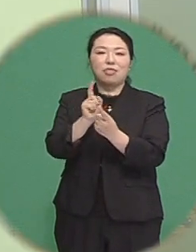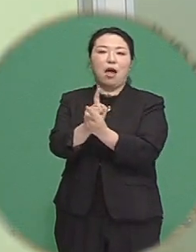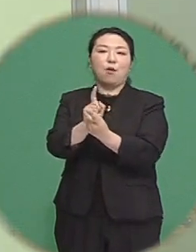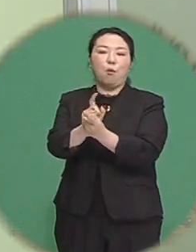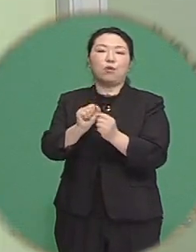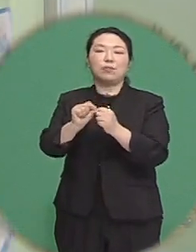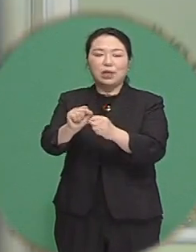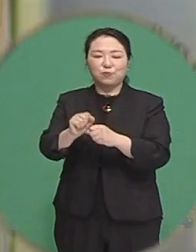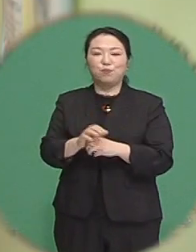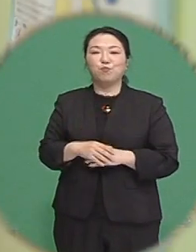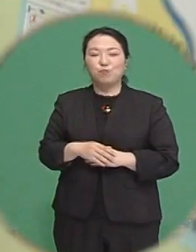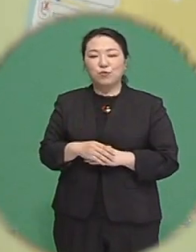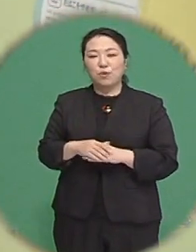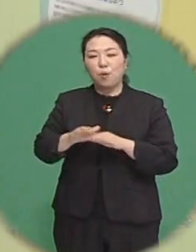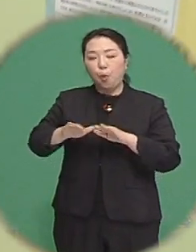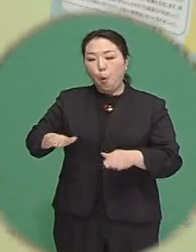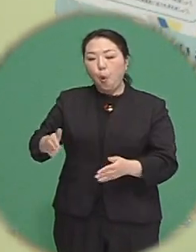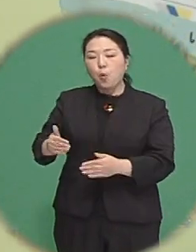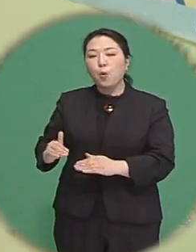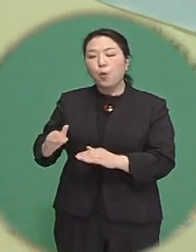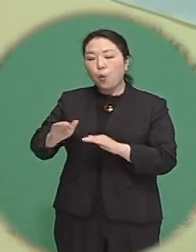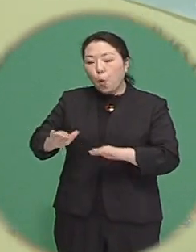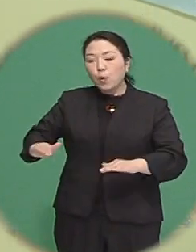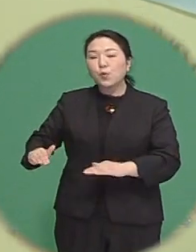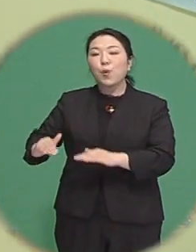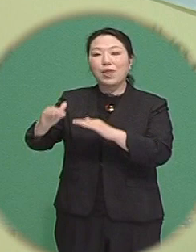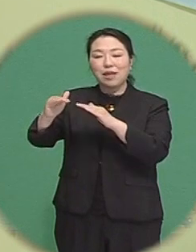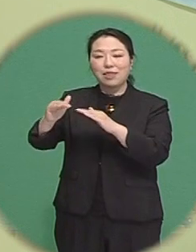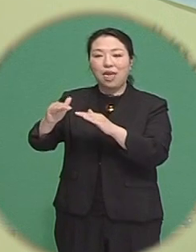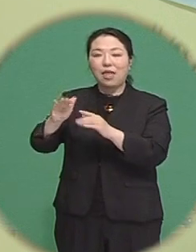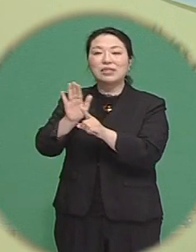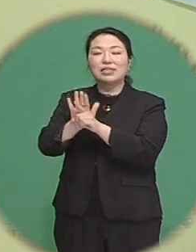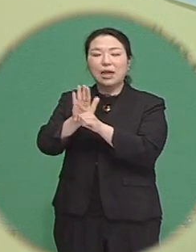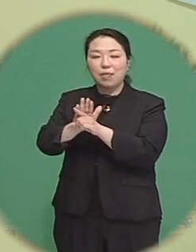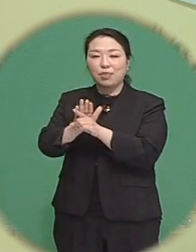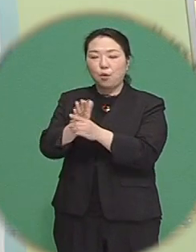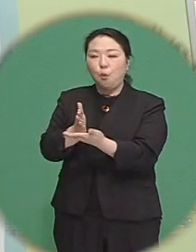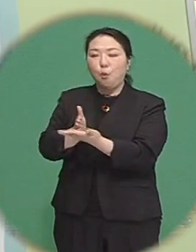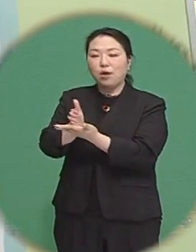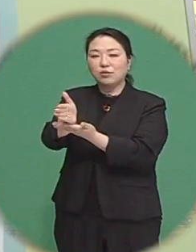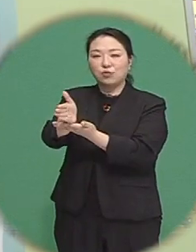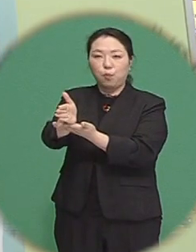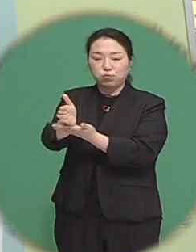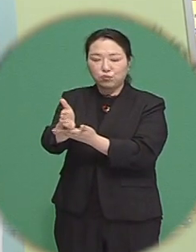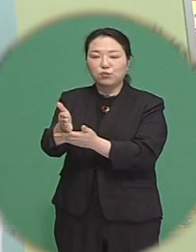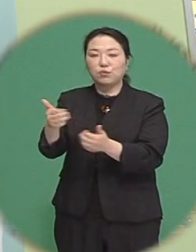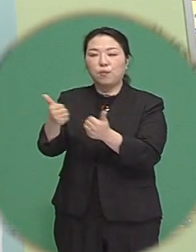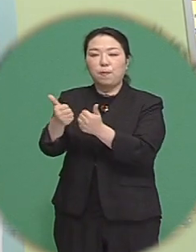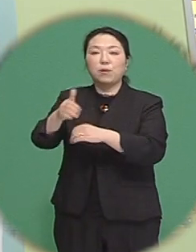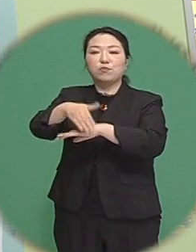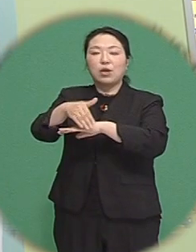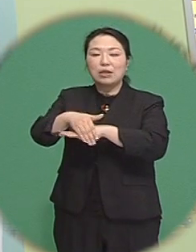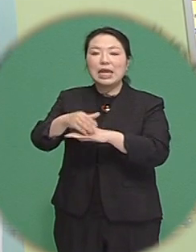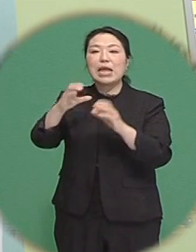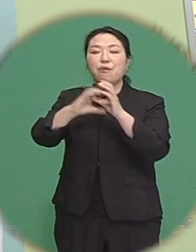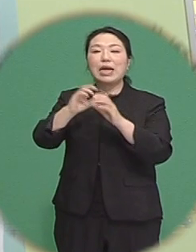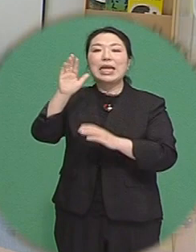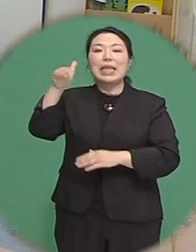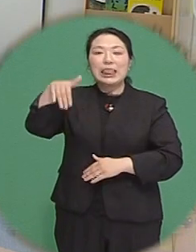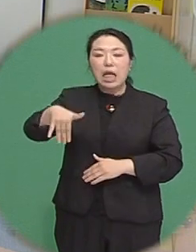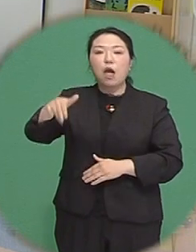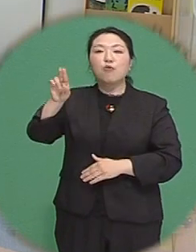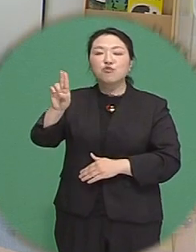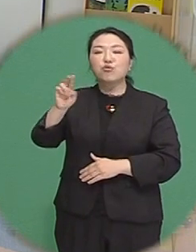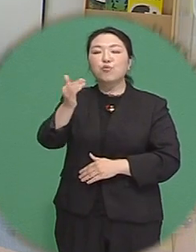子育て支援のワンストップ相談窓口であるいわきねぇボラの体制強化支援を必要とする児童